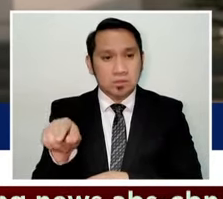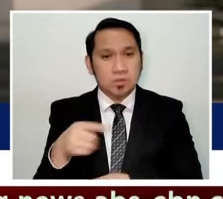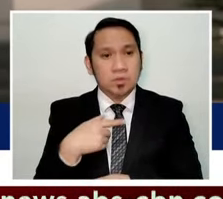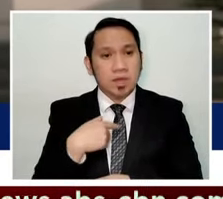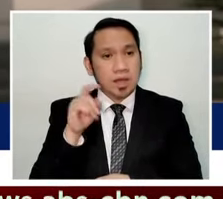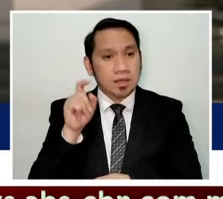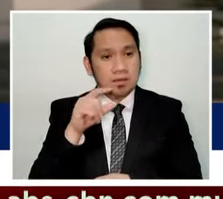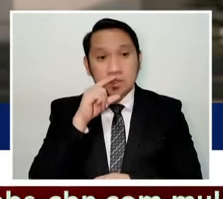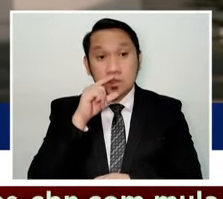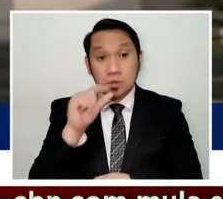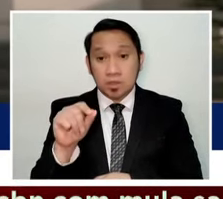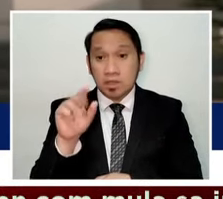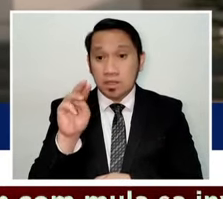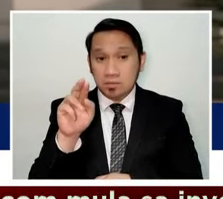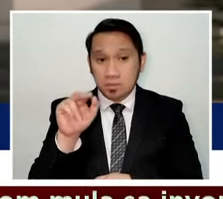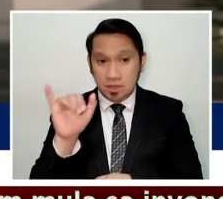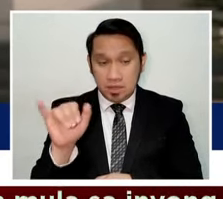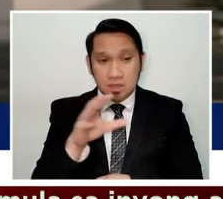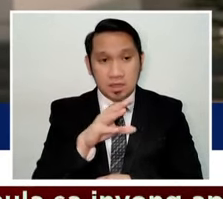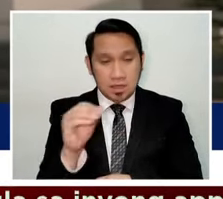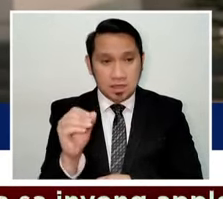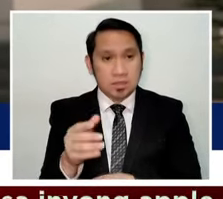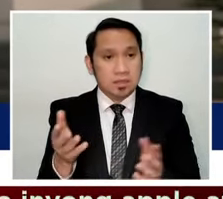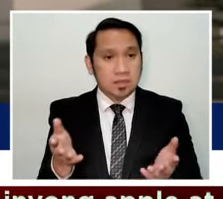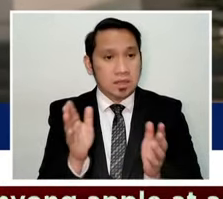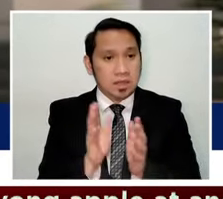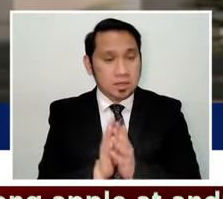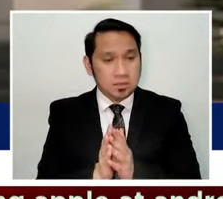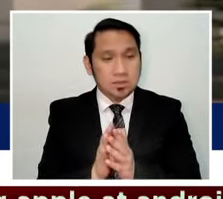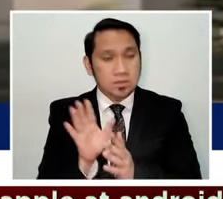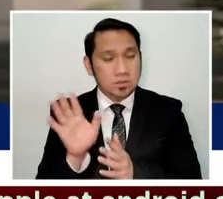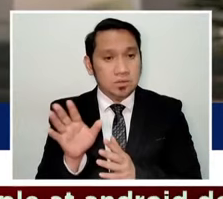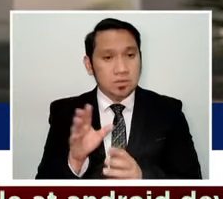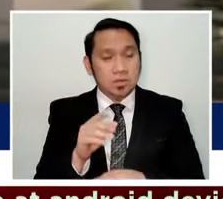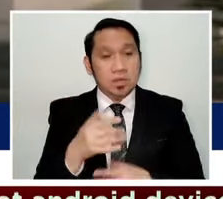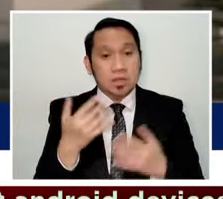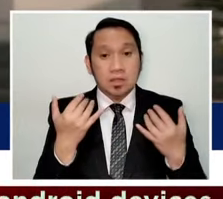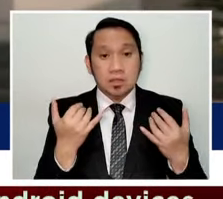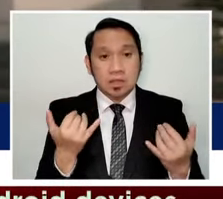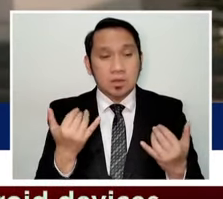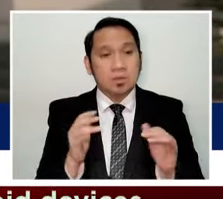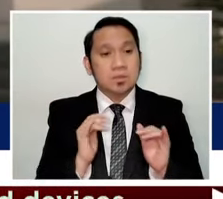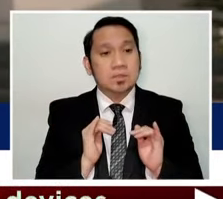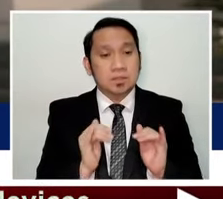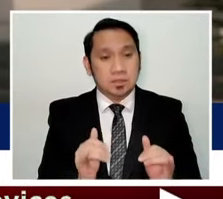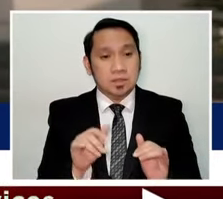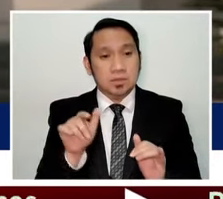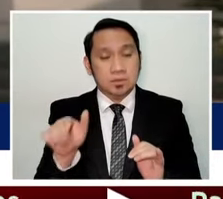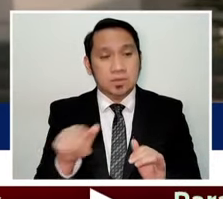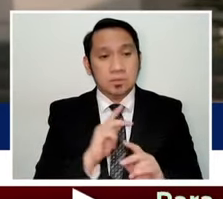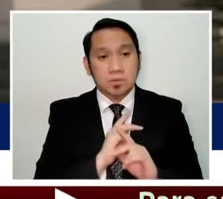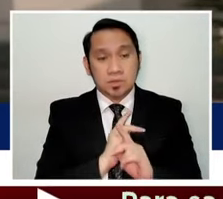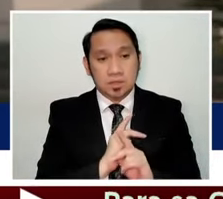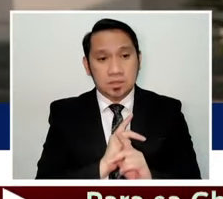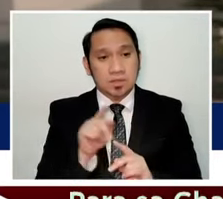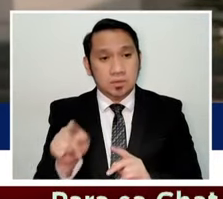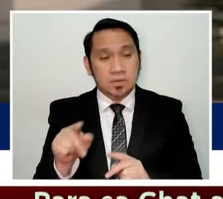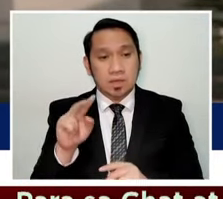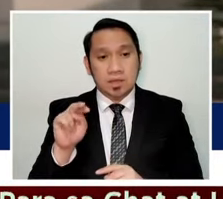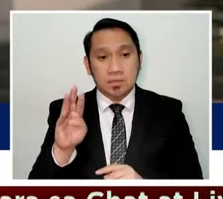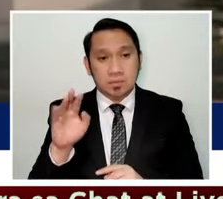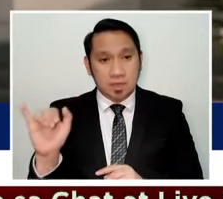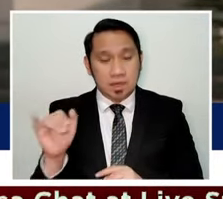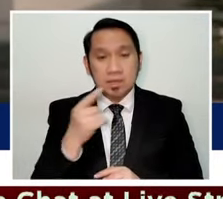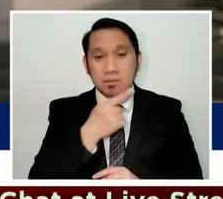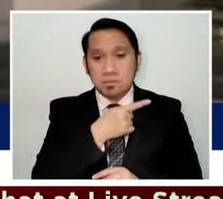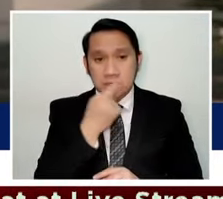sa NBI at in fact tumulong pa nga sa paghahanap sa kanya. Sa ngayon, mananatili muna sila sa protective custody ng NBI dahil